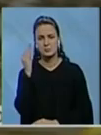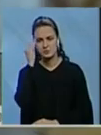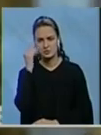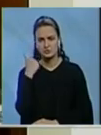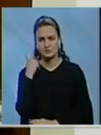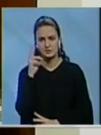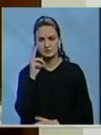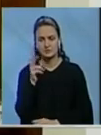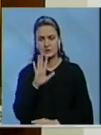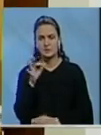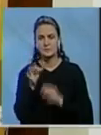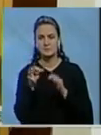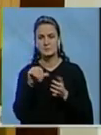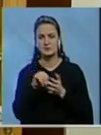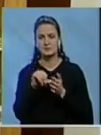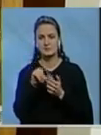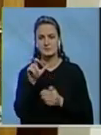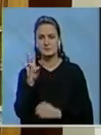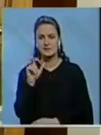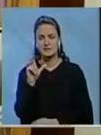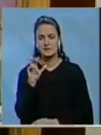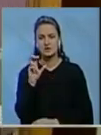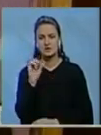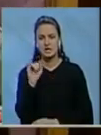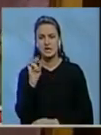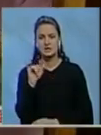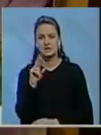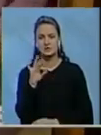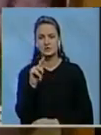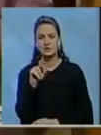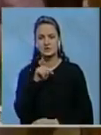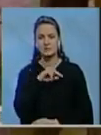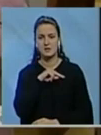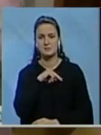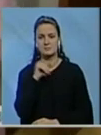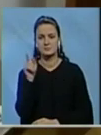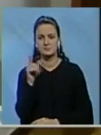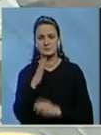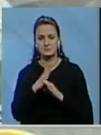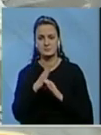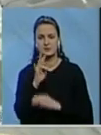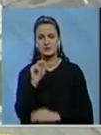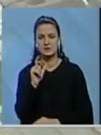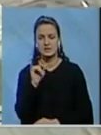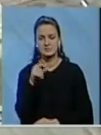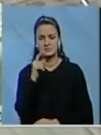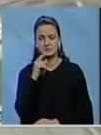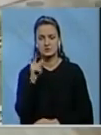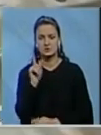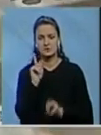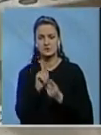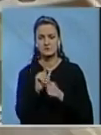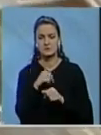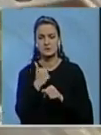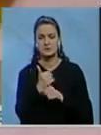შეეხება არამოსამართლე წევრებს, ნაზი ჯანეზაშვილი და ანადოლიძე იმყოფებიან პარლამენტში. როგორც ნაზი ჯანეზაშვილმა განაცხადა, შეხვედრის